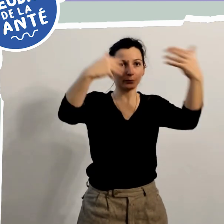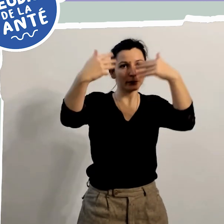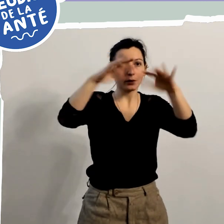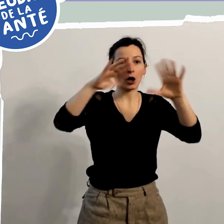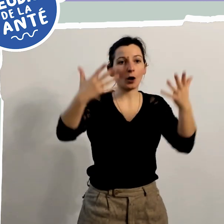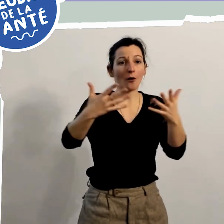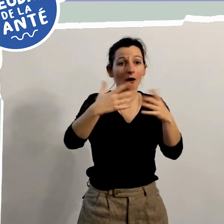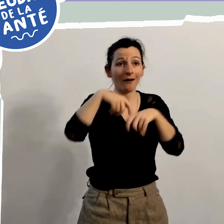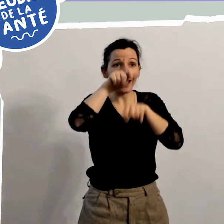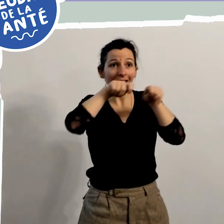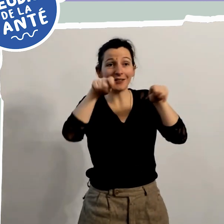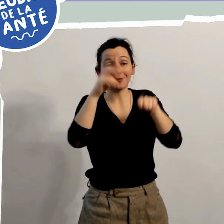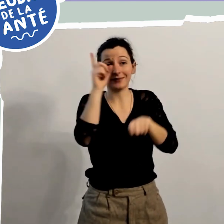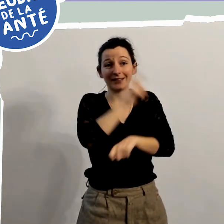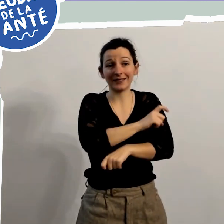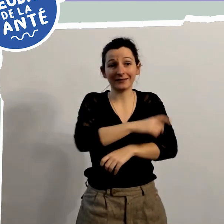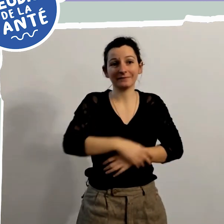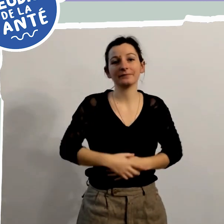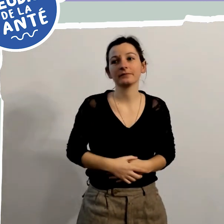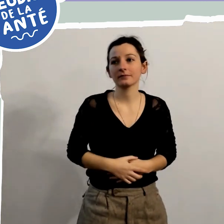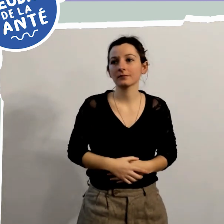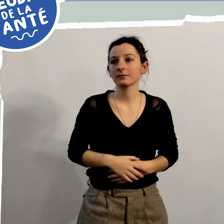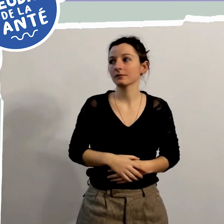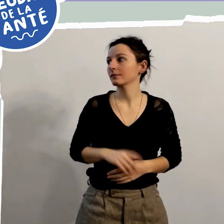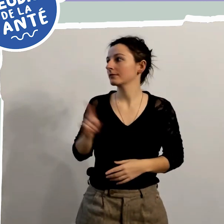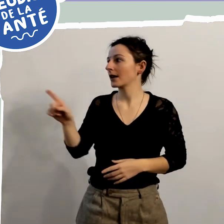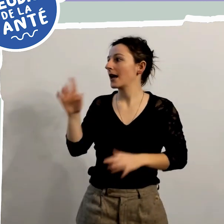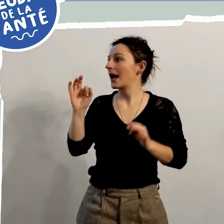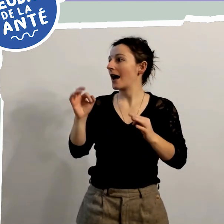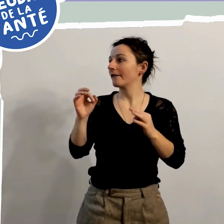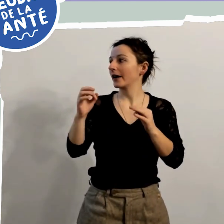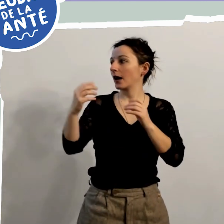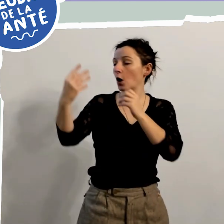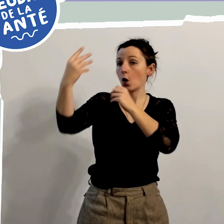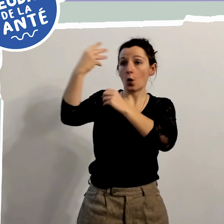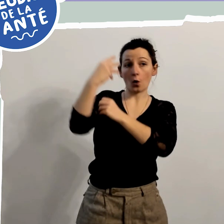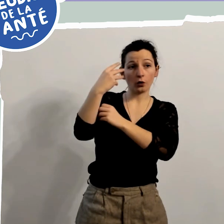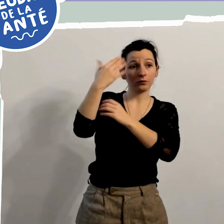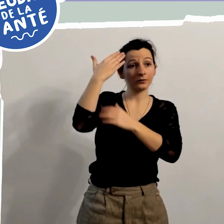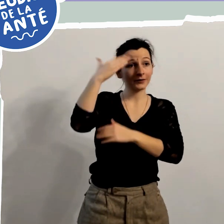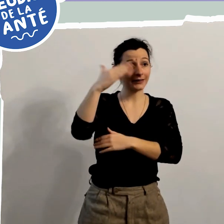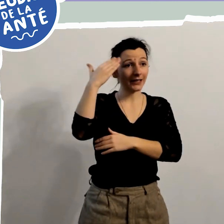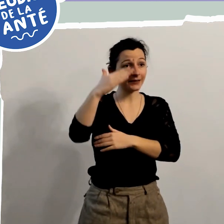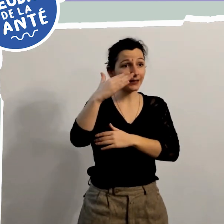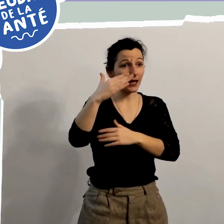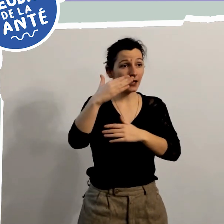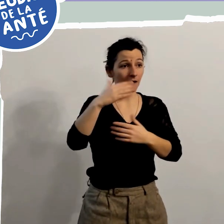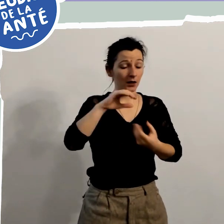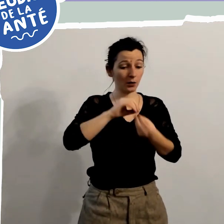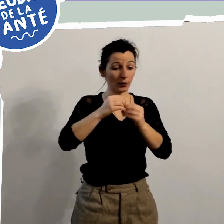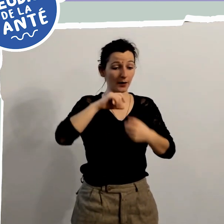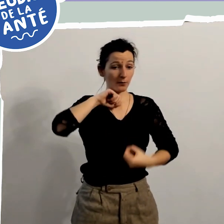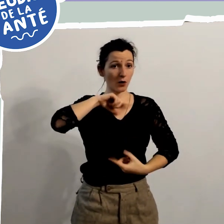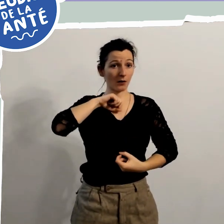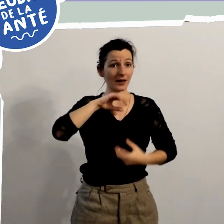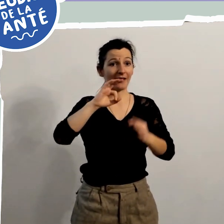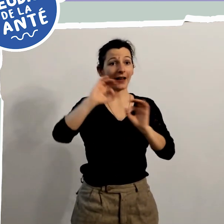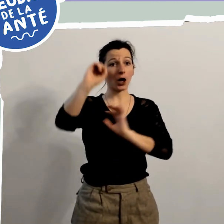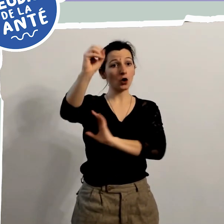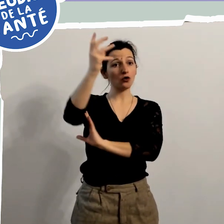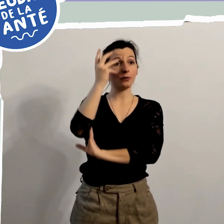aussi. Alors, en ce qui concerne les ondes, par contre, il y a des ondes qui ont des effets sur le système endocrinien, ce sont les ondes